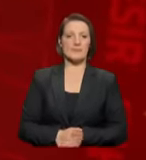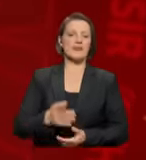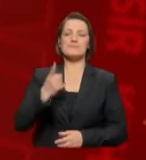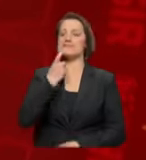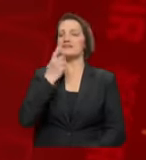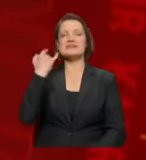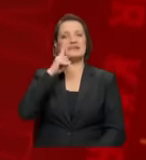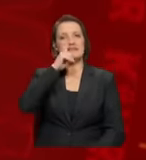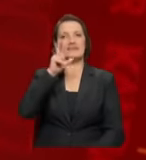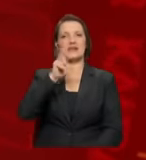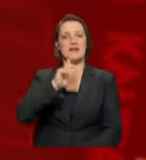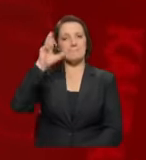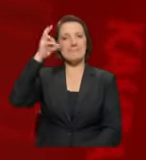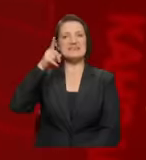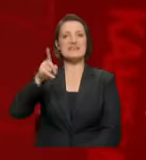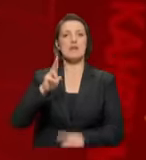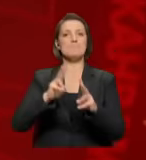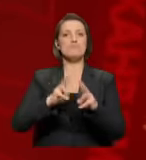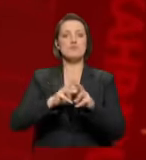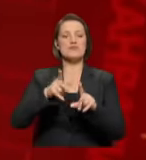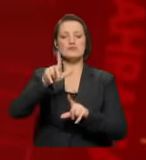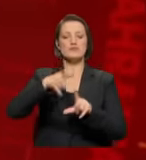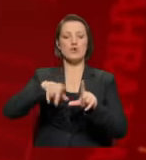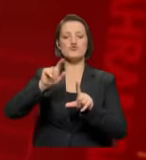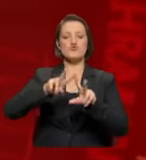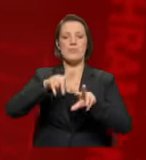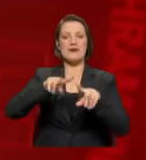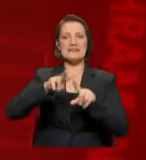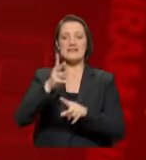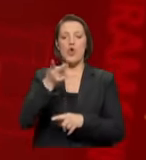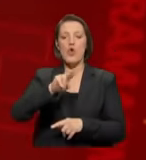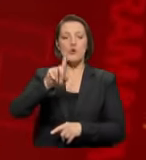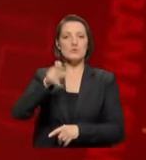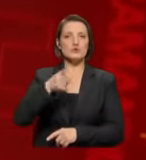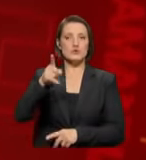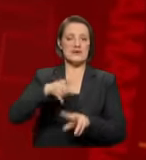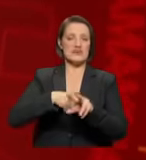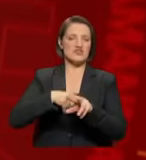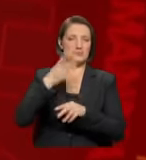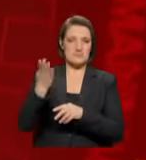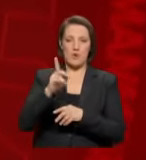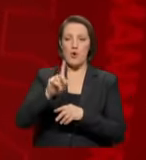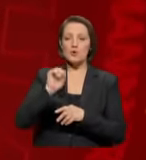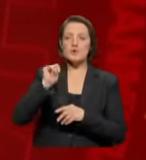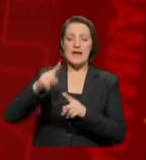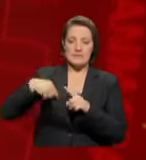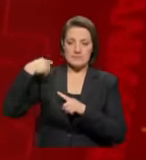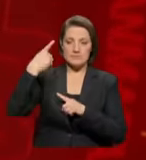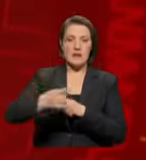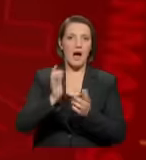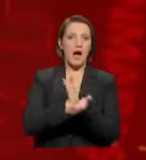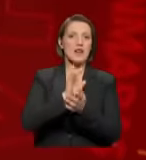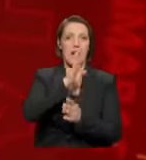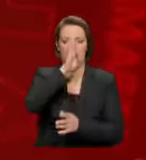Geçen yıl Nisan ayında Manisa'daki polis lojmanında ölü bulundu Yeşim Akbaş. Ailesi o günden bu yana adalet